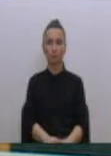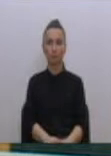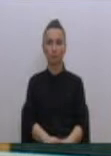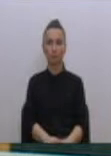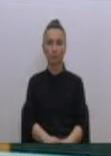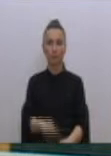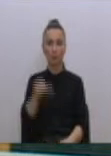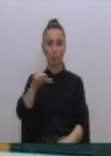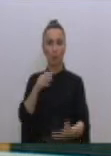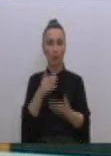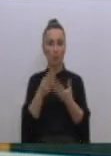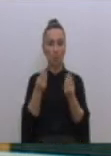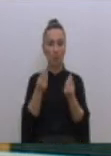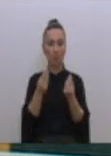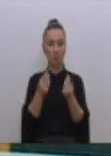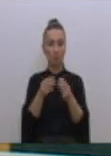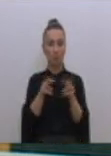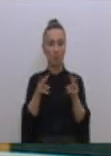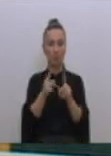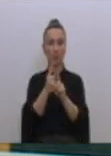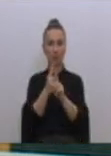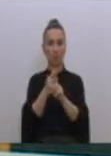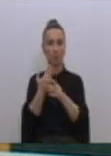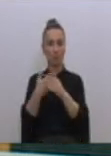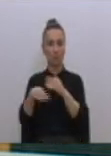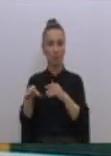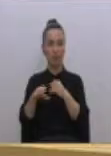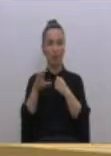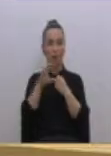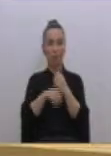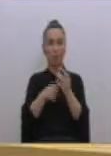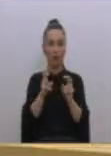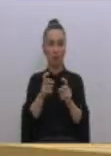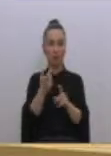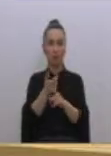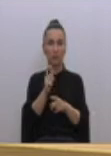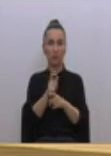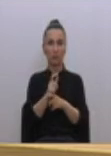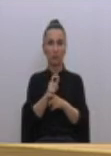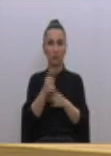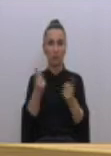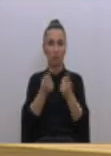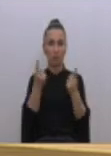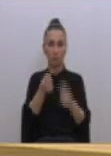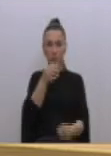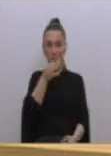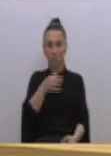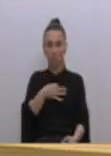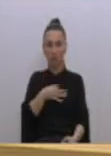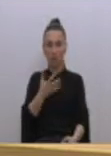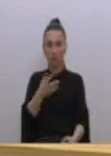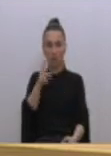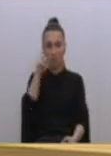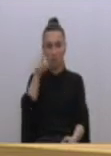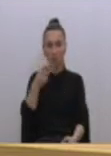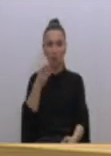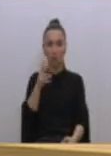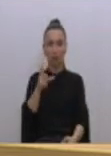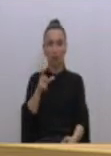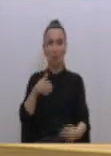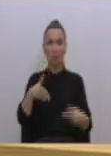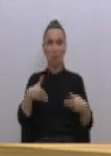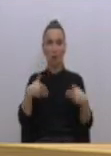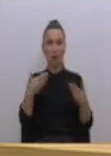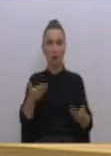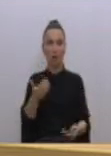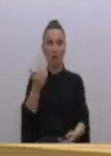ცუდია ფინანსთან მინისტრის მოადგილე რომ წავიდა და ბოლომდე რაღაც წერილი პასუხი რომ გამცა. ბატონცოდნე, მოგესალმებით